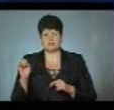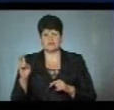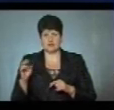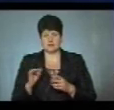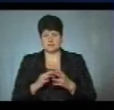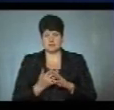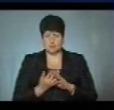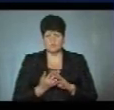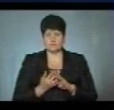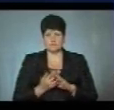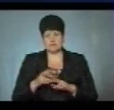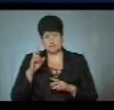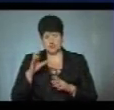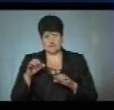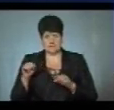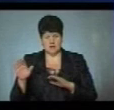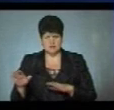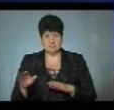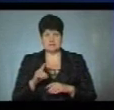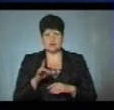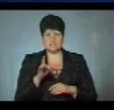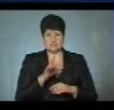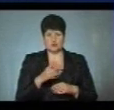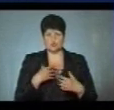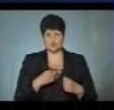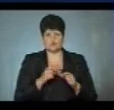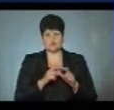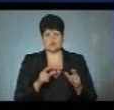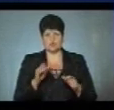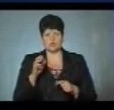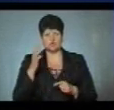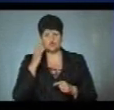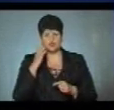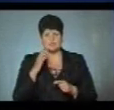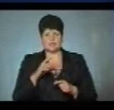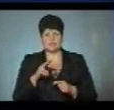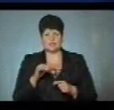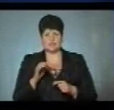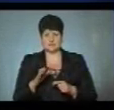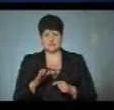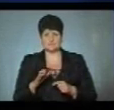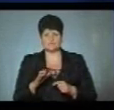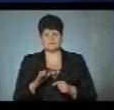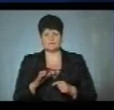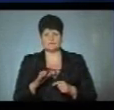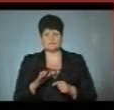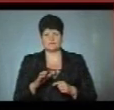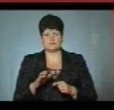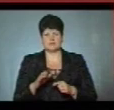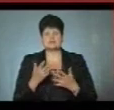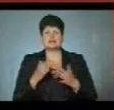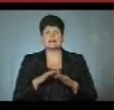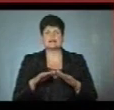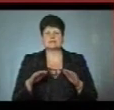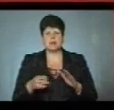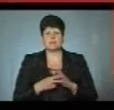комунальній власності. І в Зборівському районі оздоровчий заклад «Чорний ліс». Сокіл в Чорному лісі. Скільки дітей